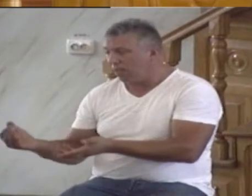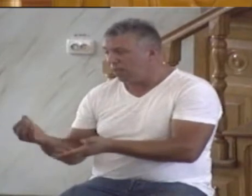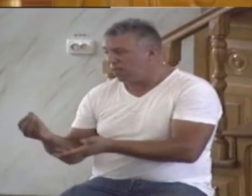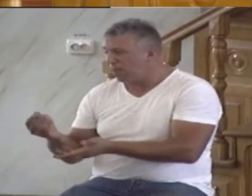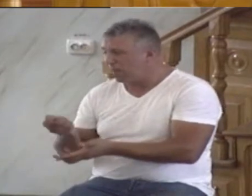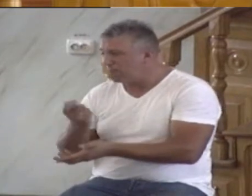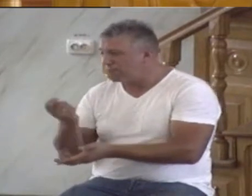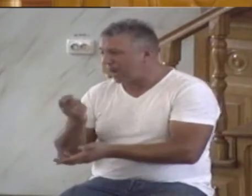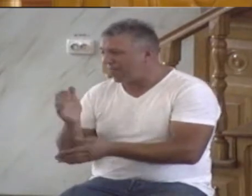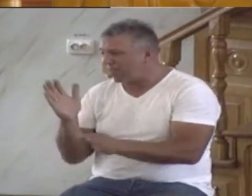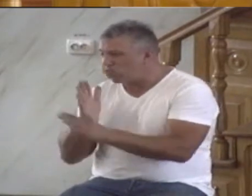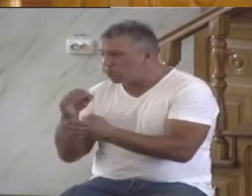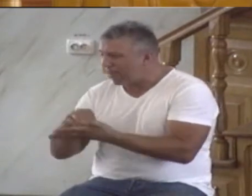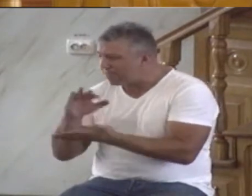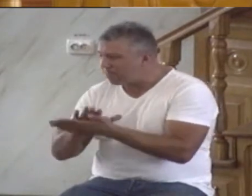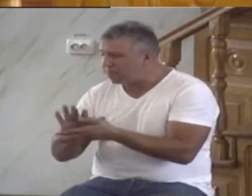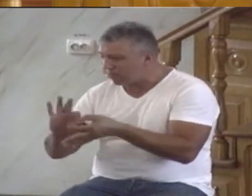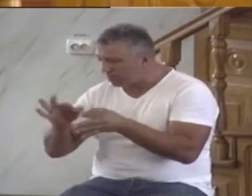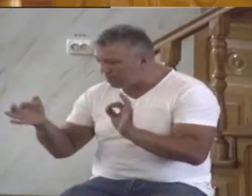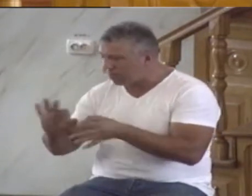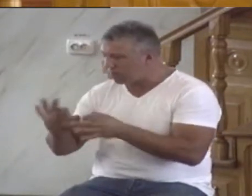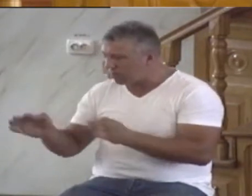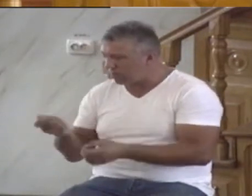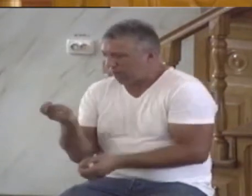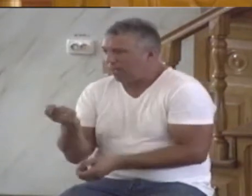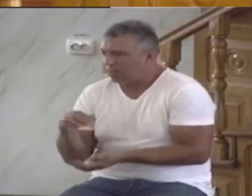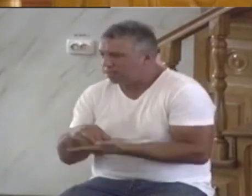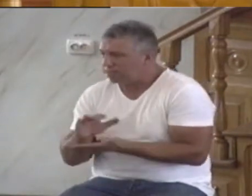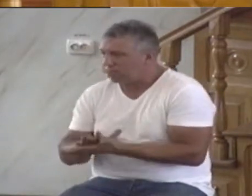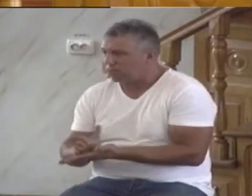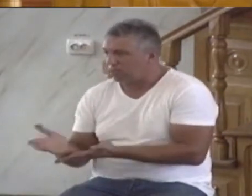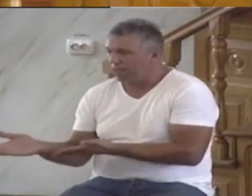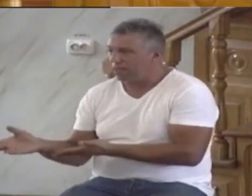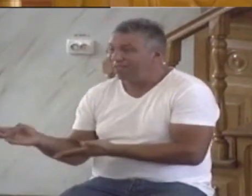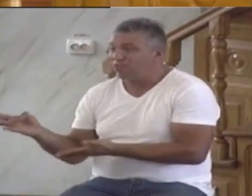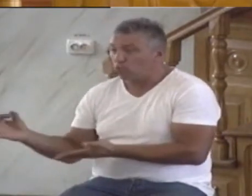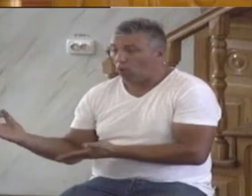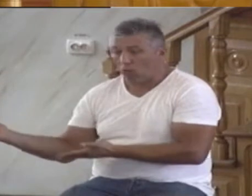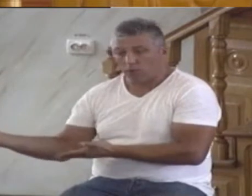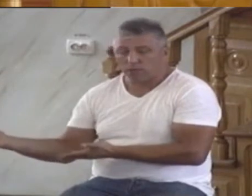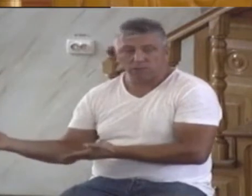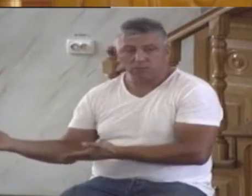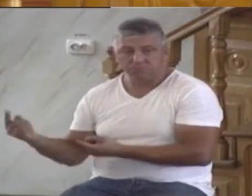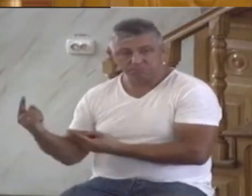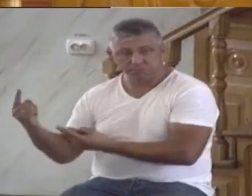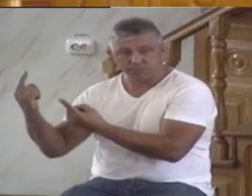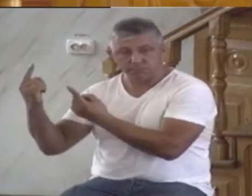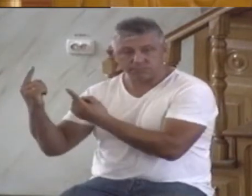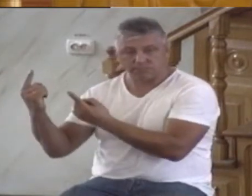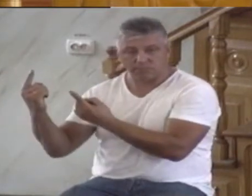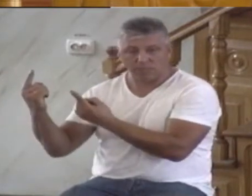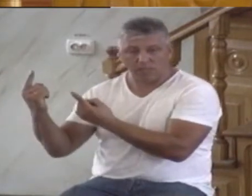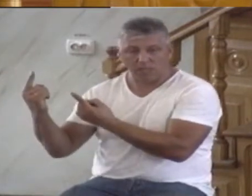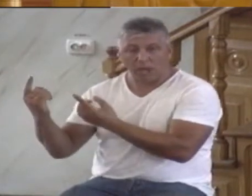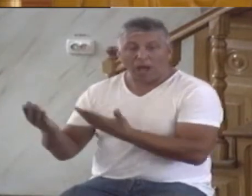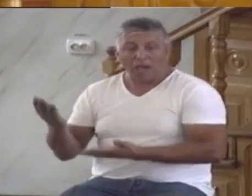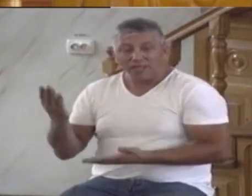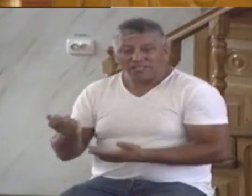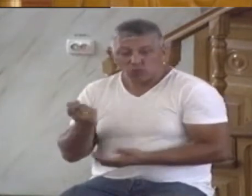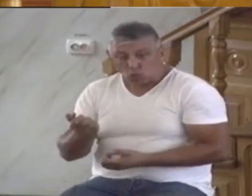оставившая весьма глубокий след в истории христианства. И если бы немного